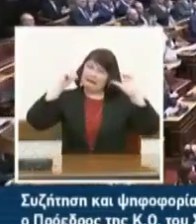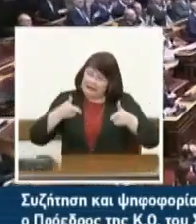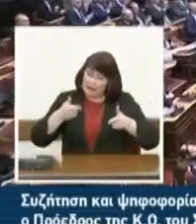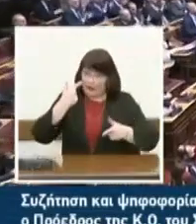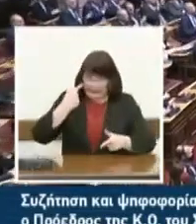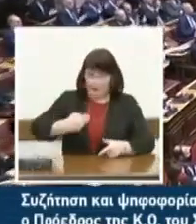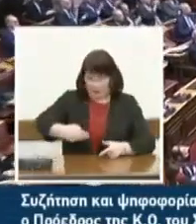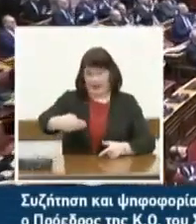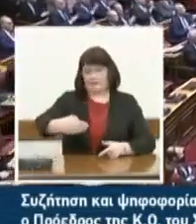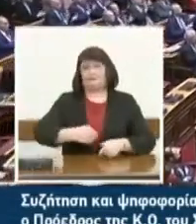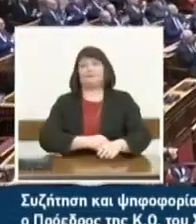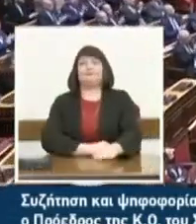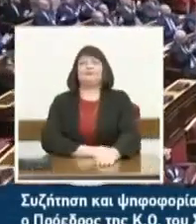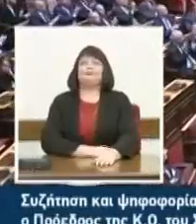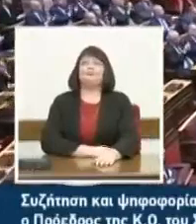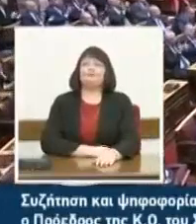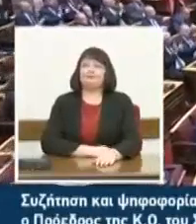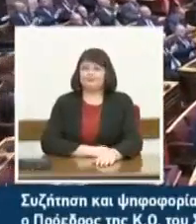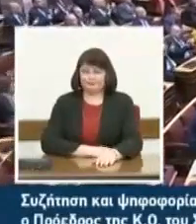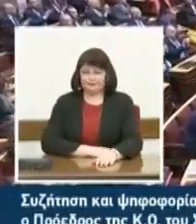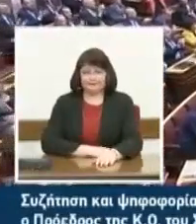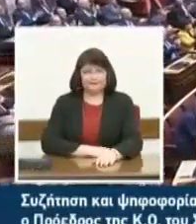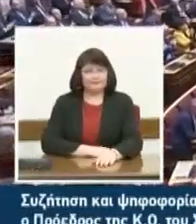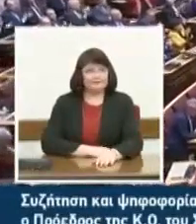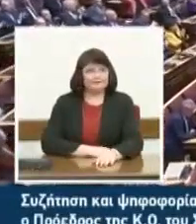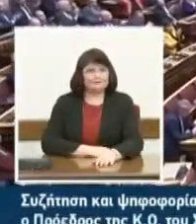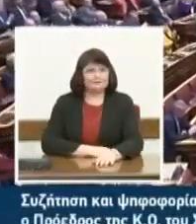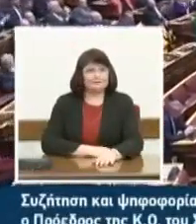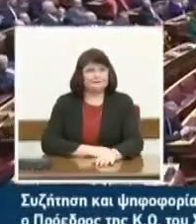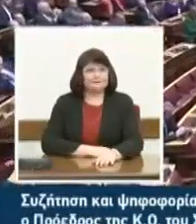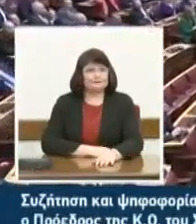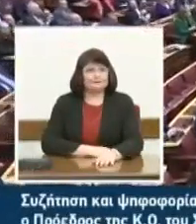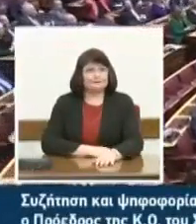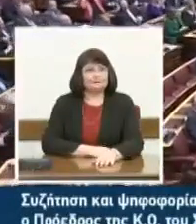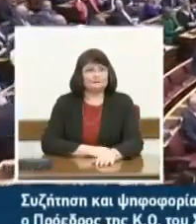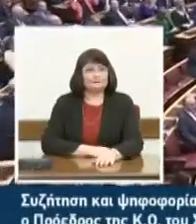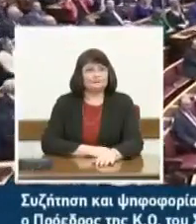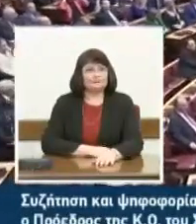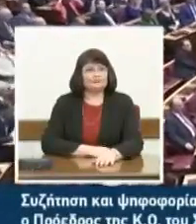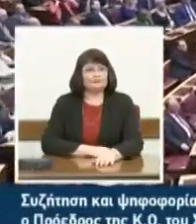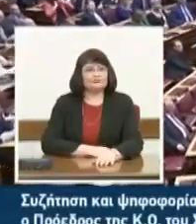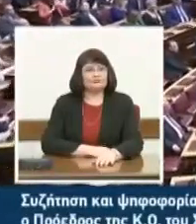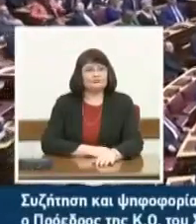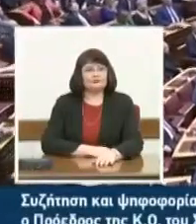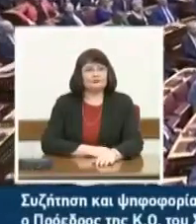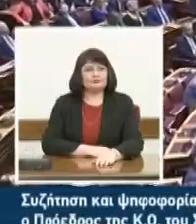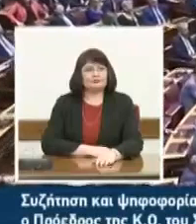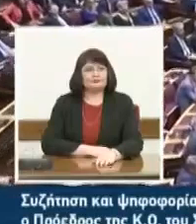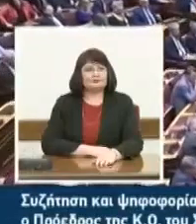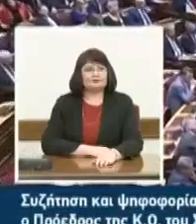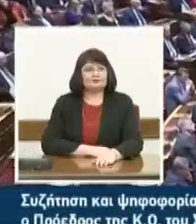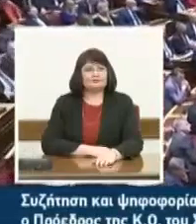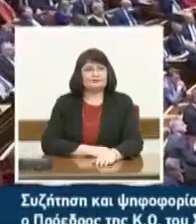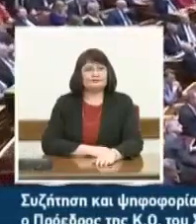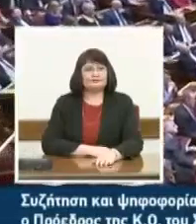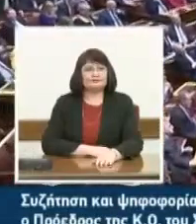είσαι βουλευτής, άμα είσαι υπήρχε το θέσφατο που λέγανε ο Πρωθυπουργός, δεν πάει σπίτι του. Ερώτηση, ναι. Λέει ο κύριος Καραμάνης. Για την κυβέρνηση ειδικού σκοπού θεωρώ